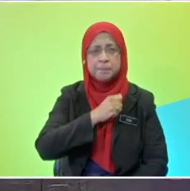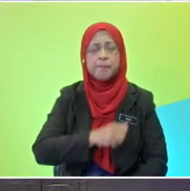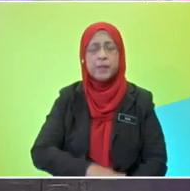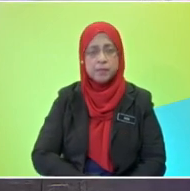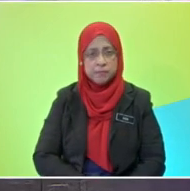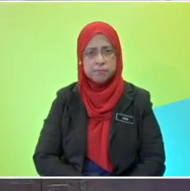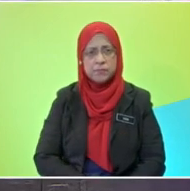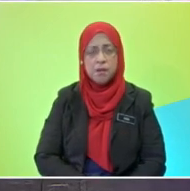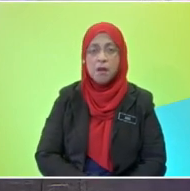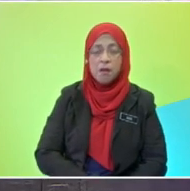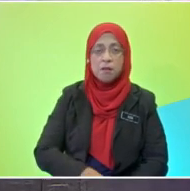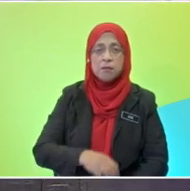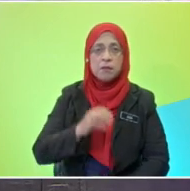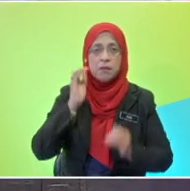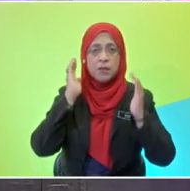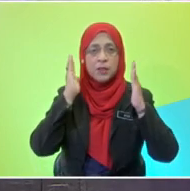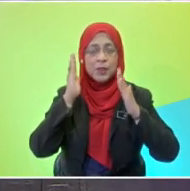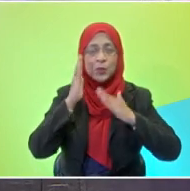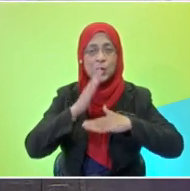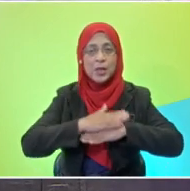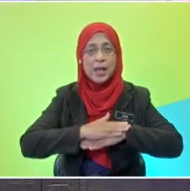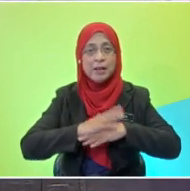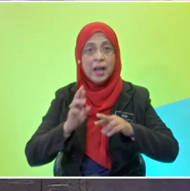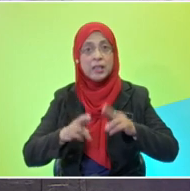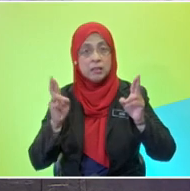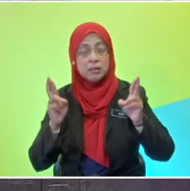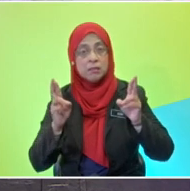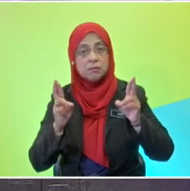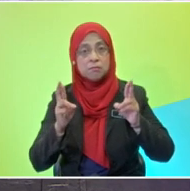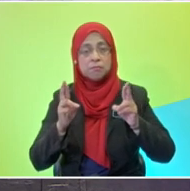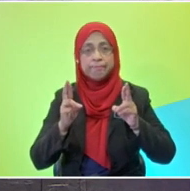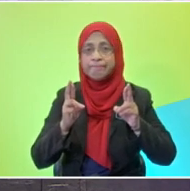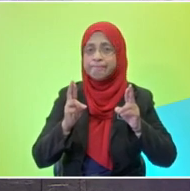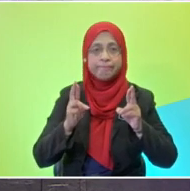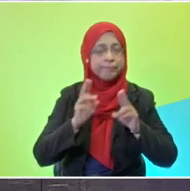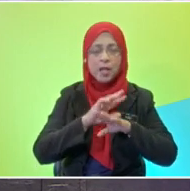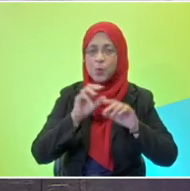terbenam Allahu akbar Allahu akbar